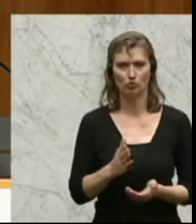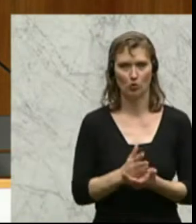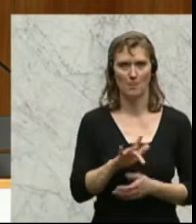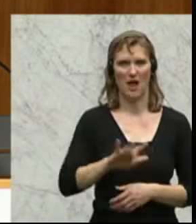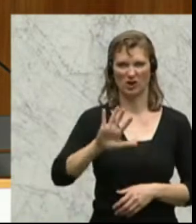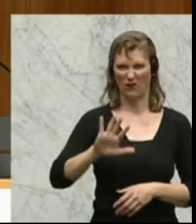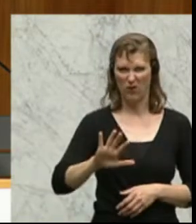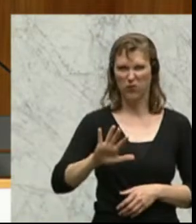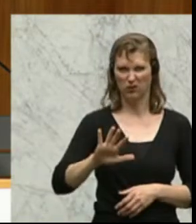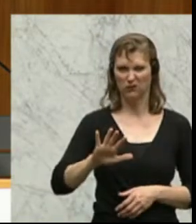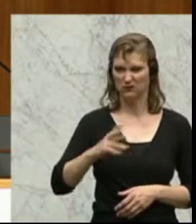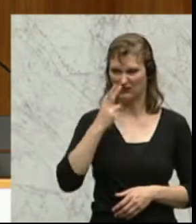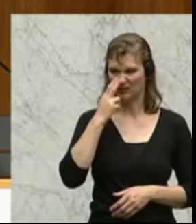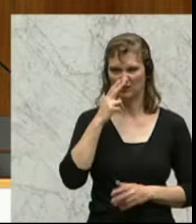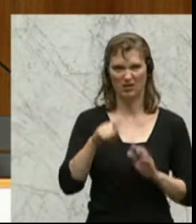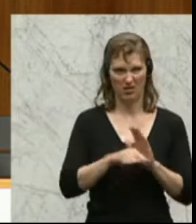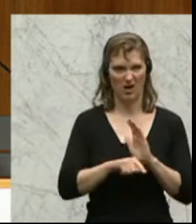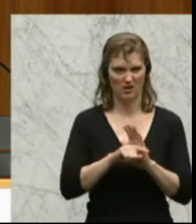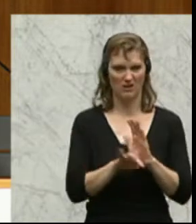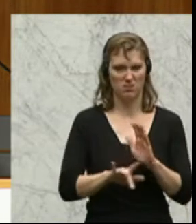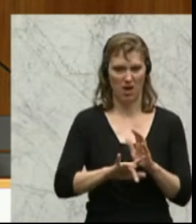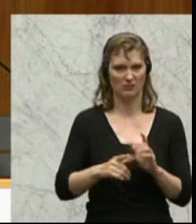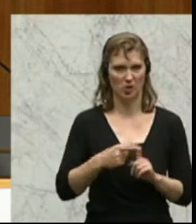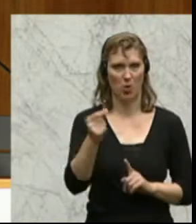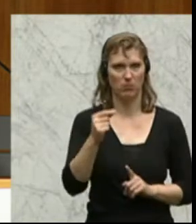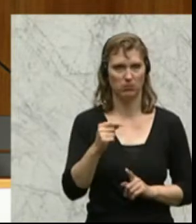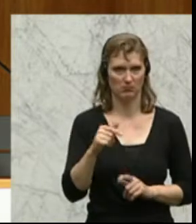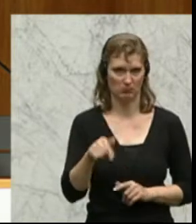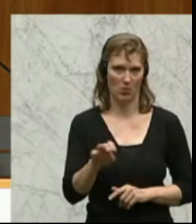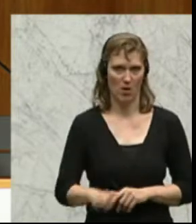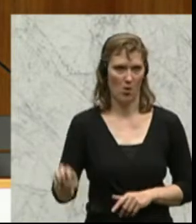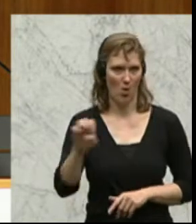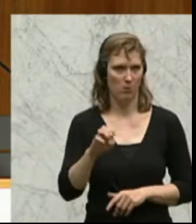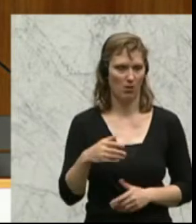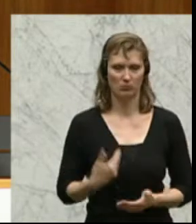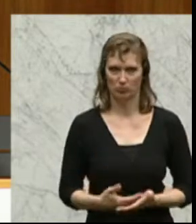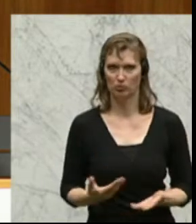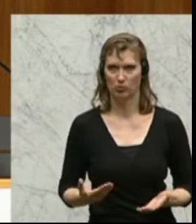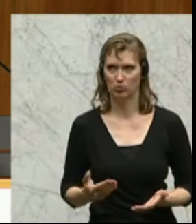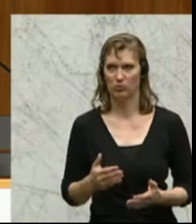negativen Spitzenplatz im europäischen Vergleich und liegt damit bereits vor Schweden.